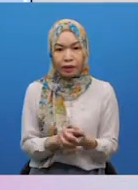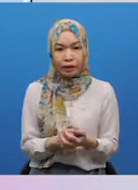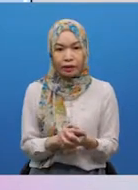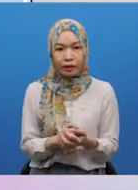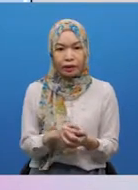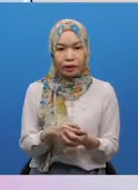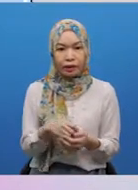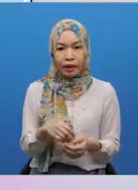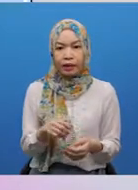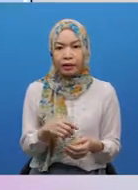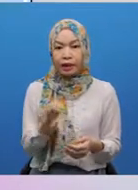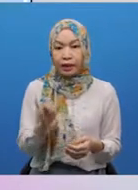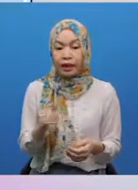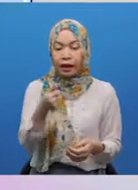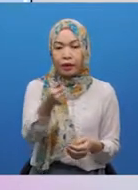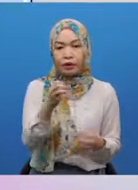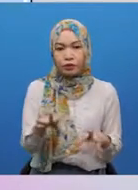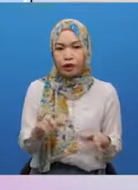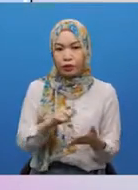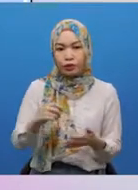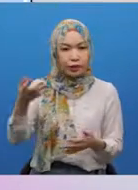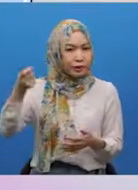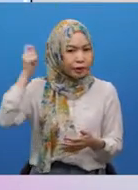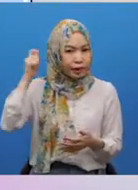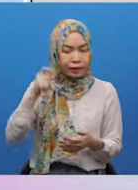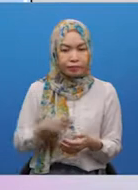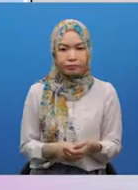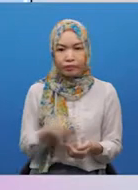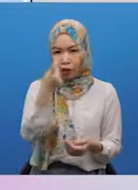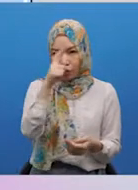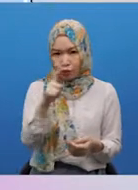tadi. Baiklah, pelajar boleh jawab sekarang.